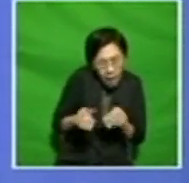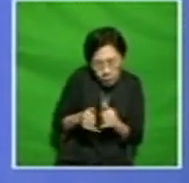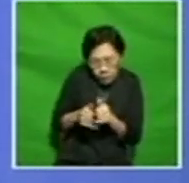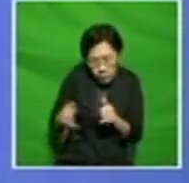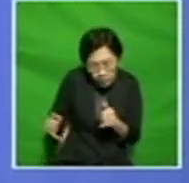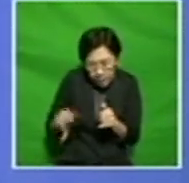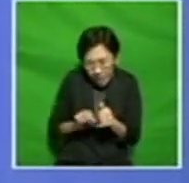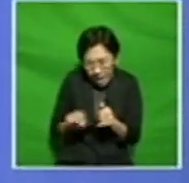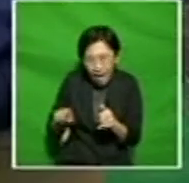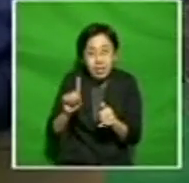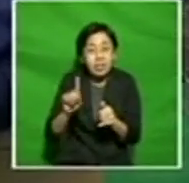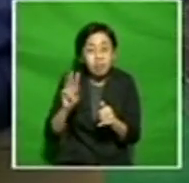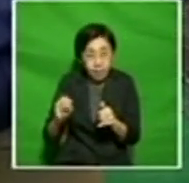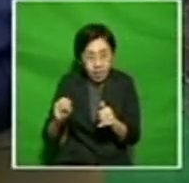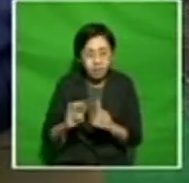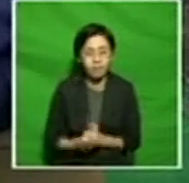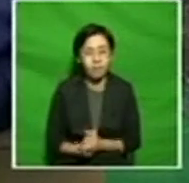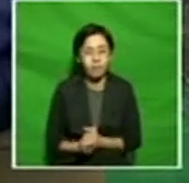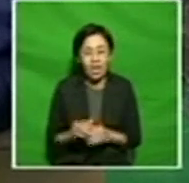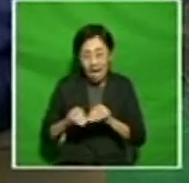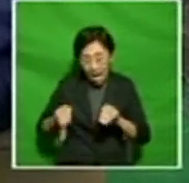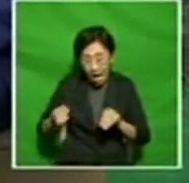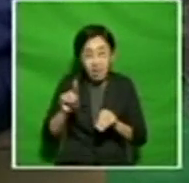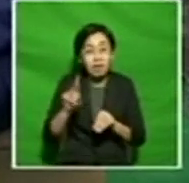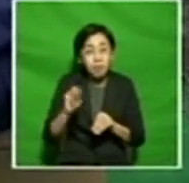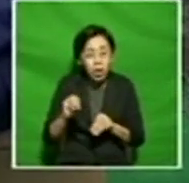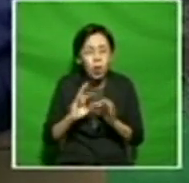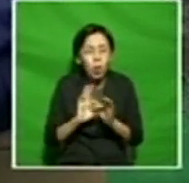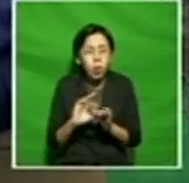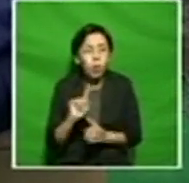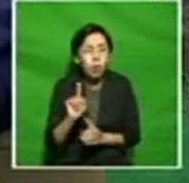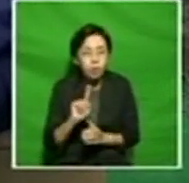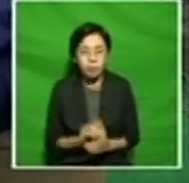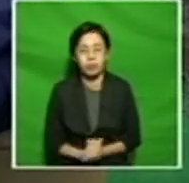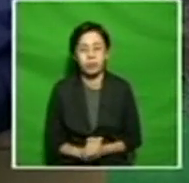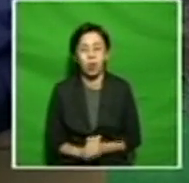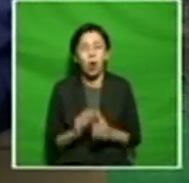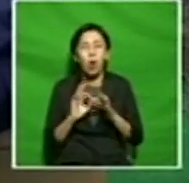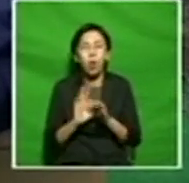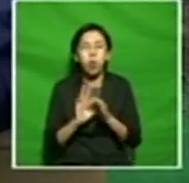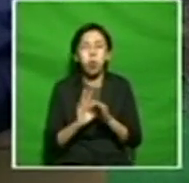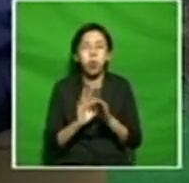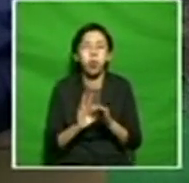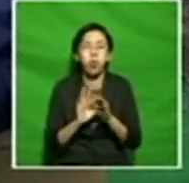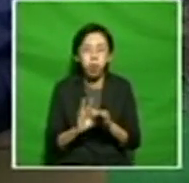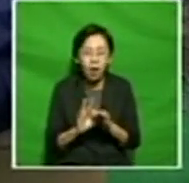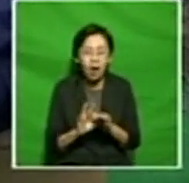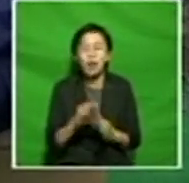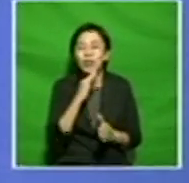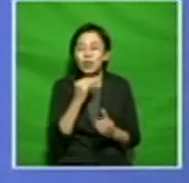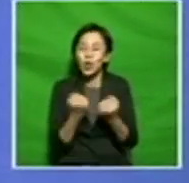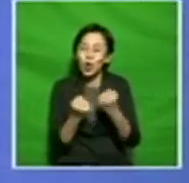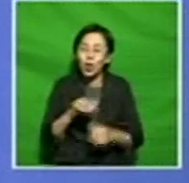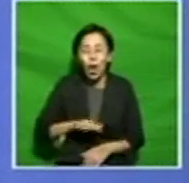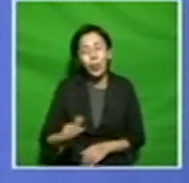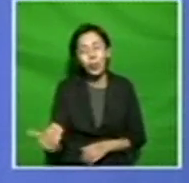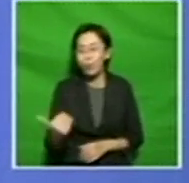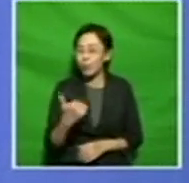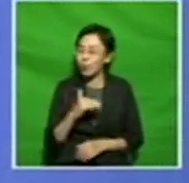1เมตรแต่ที่เรากลัวมากกว่านั้นก็คือการที่สัญจรเดินท